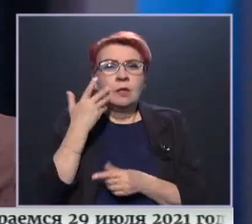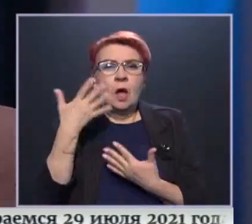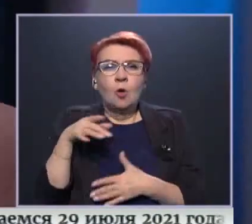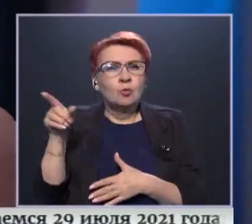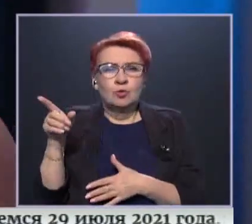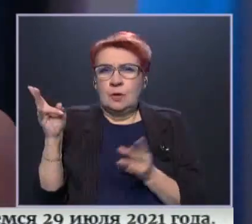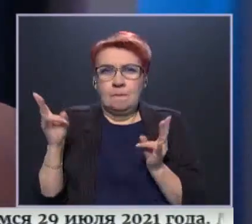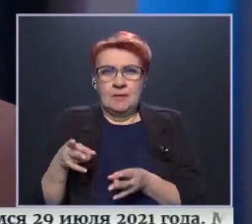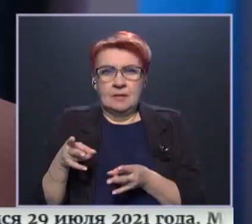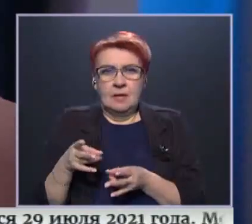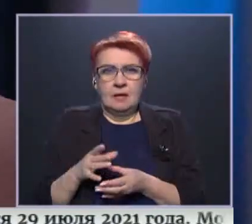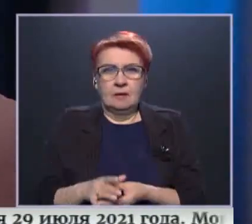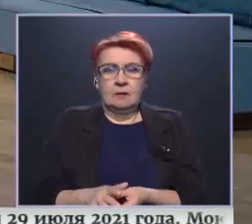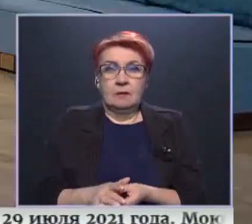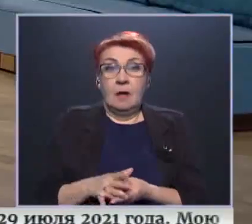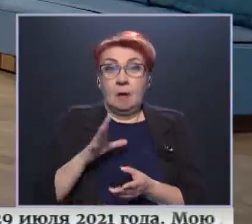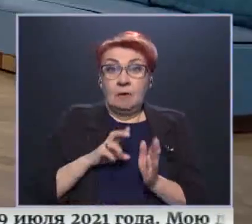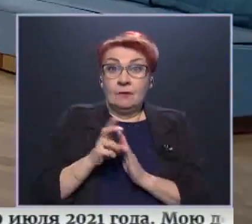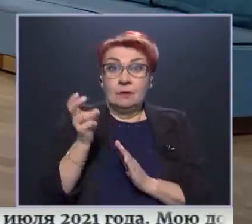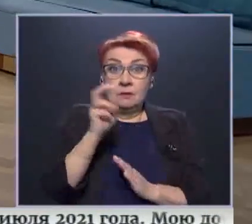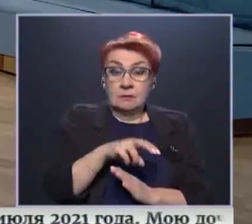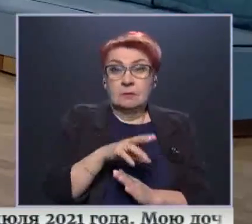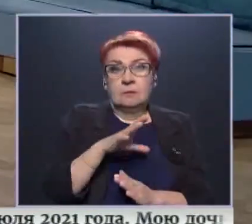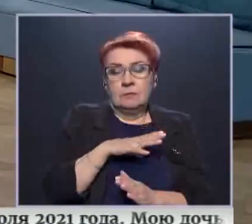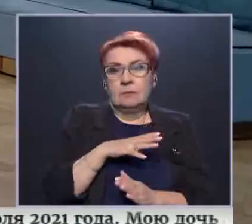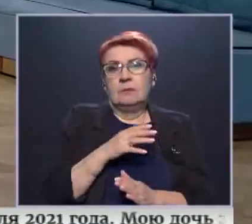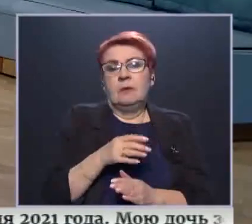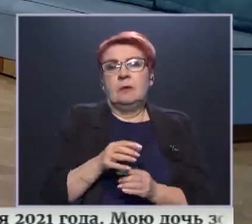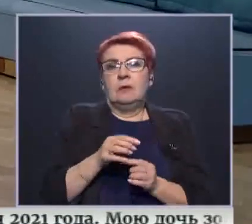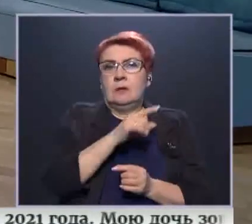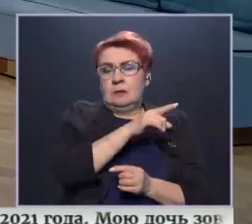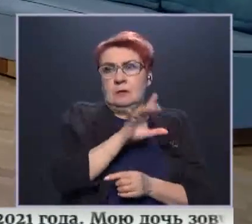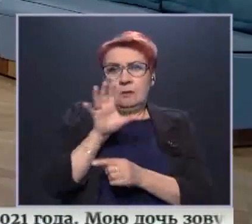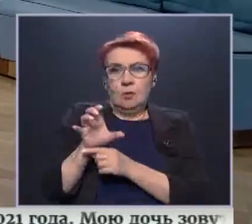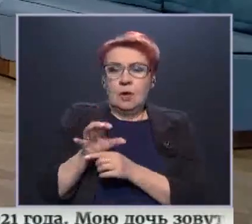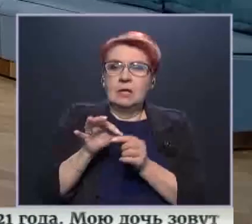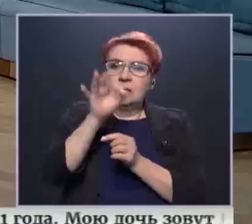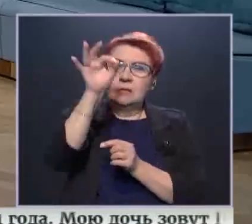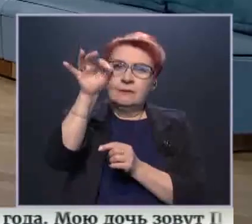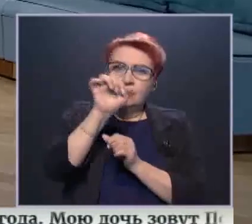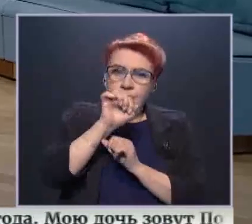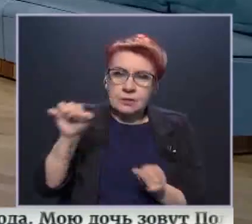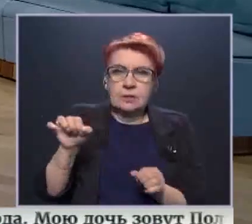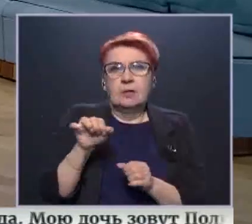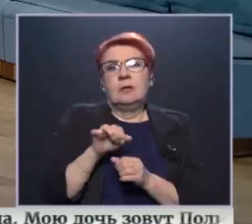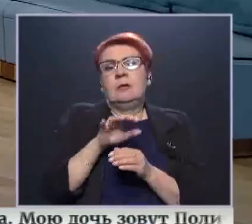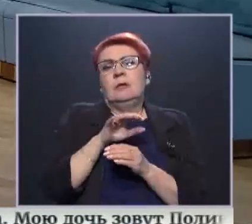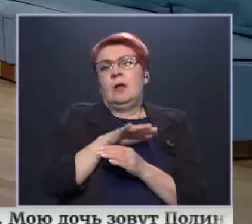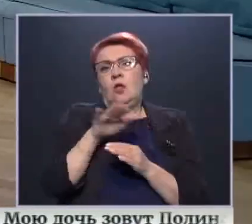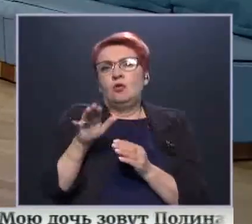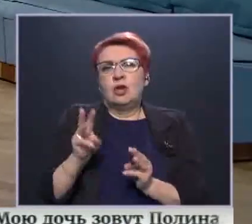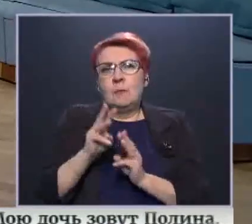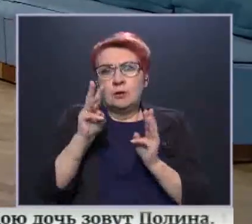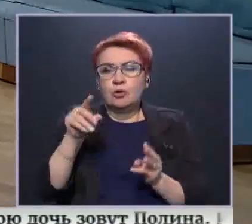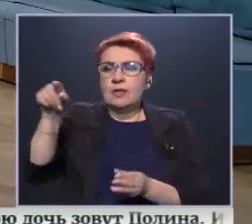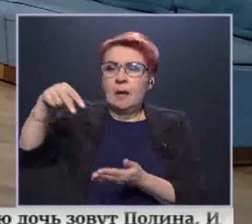них буквально выливают ушат суеверий. Свечку там здесь не подпаливай, ножки обожжешь ей. Значит, сюда не ходи,